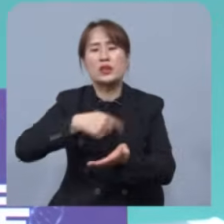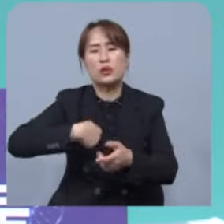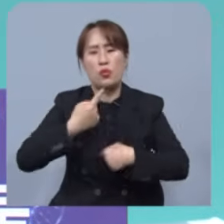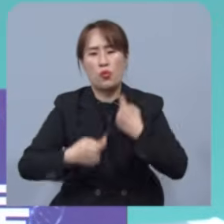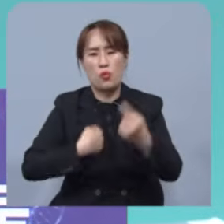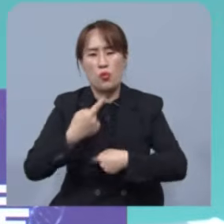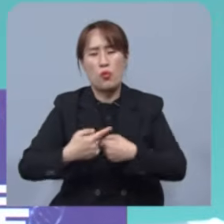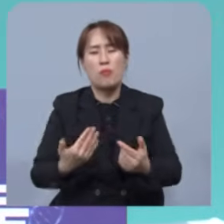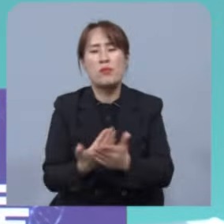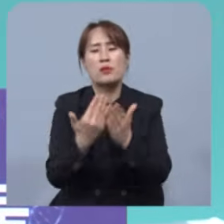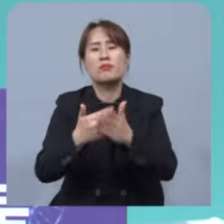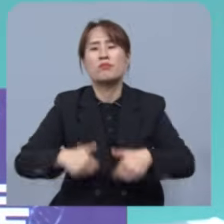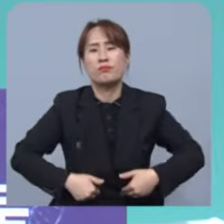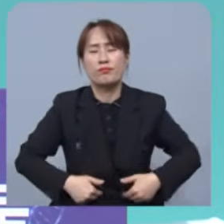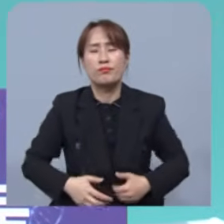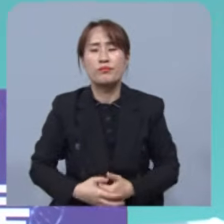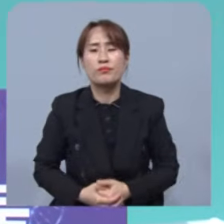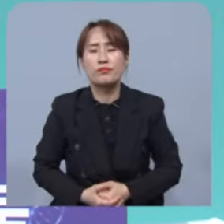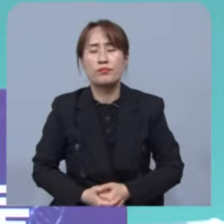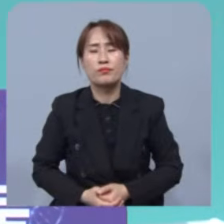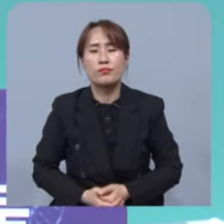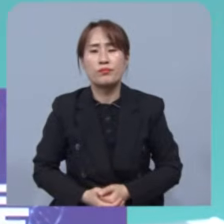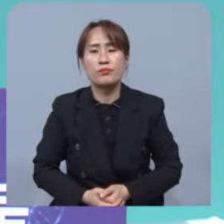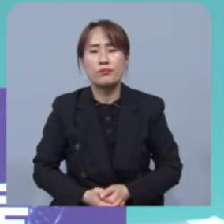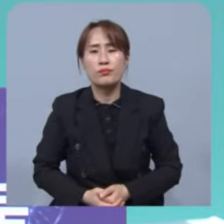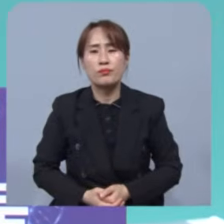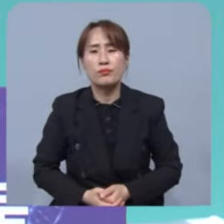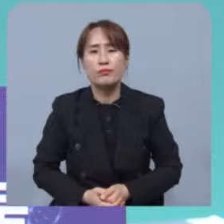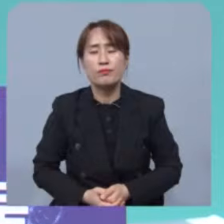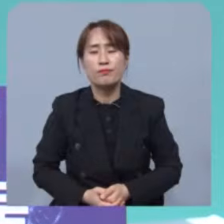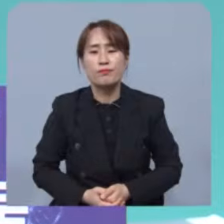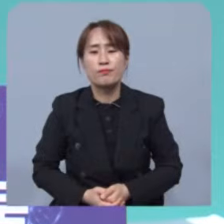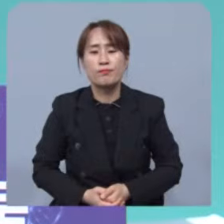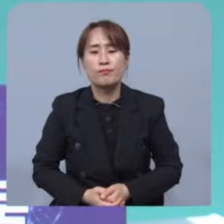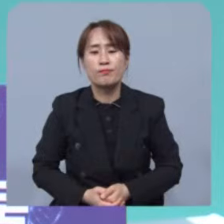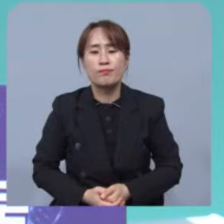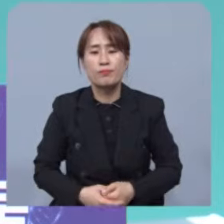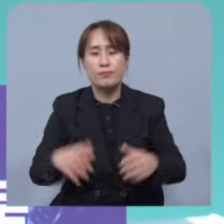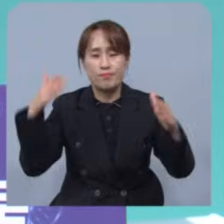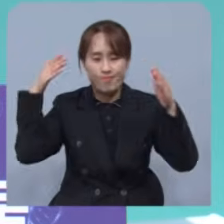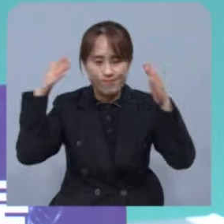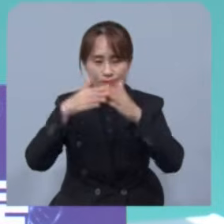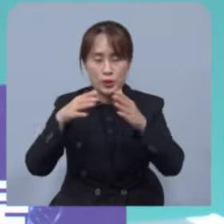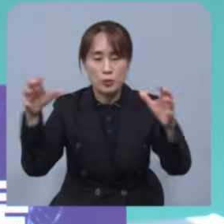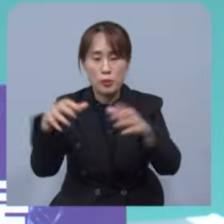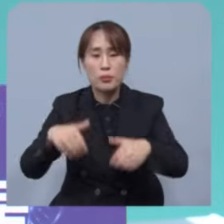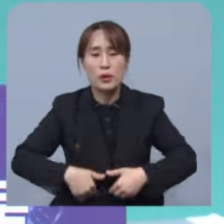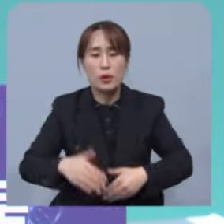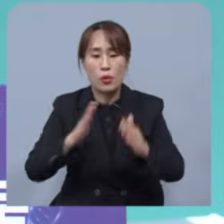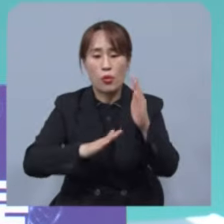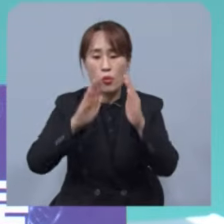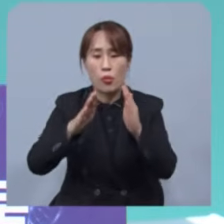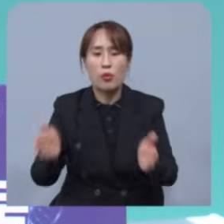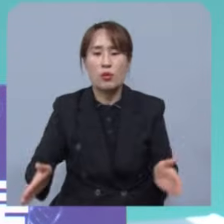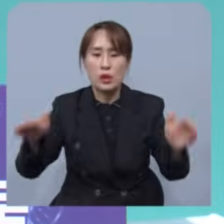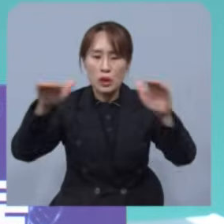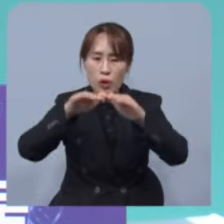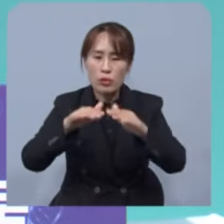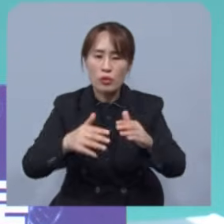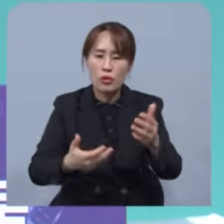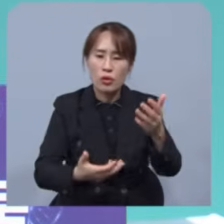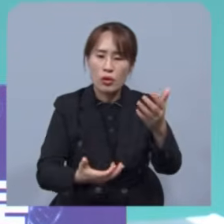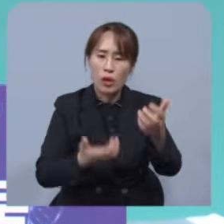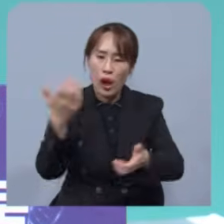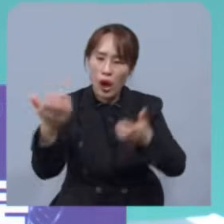수 있게 만들어야 된다. 그러면 좀 집중을 해야 되는데 공공기관 이전도 좀 그런 방식으로 해야